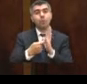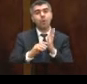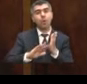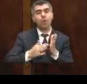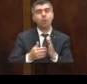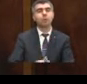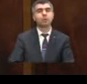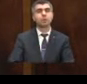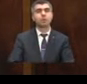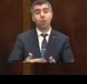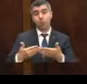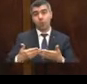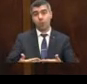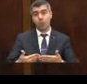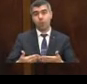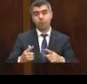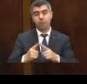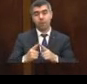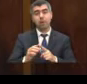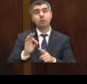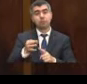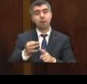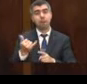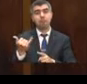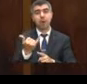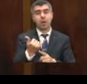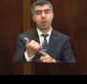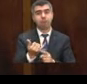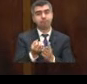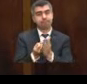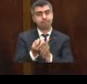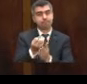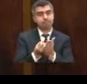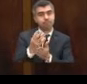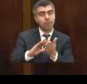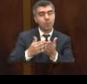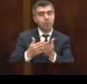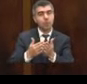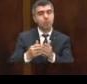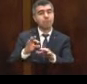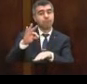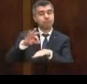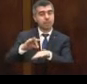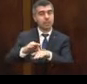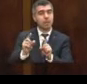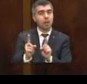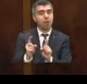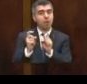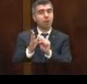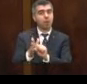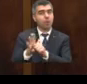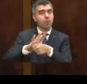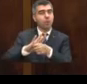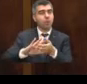أيدينا له النجاعة الكافية والفعالية القادرة على التخفيف من الآثار السلبية للجائحة